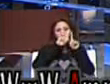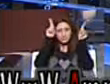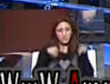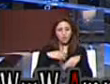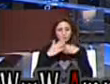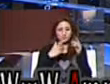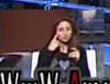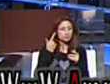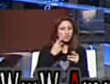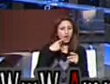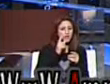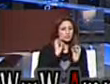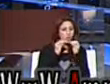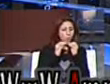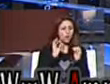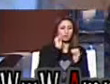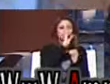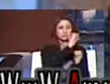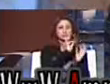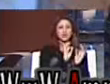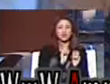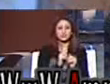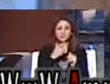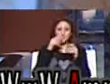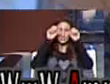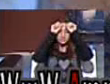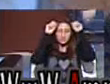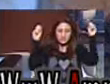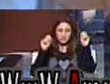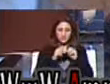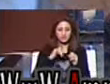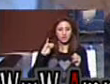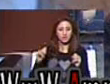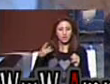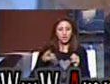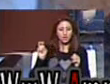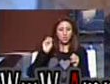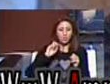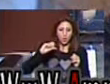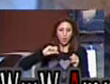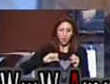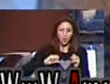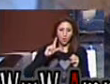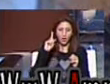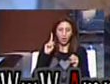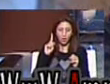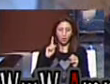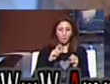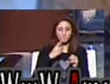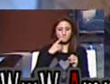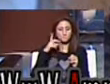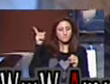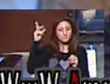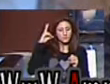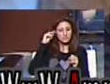وصل القاهرة اليوم سفير يعقوب أميتاي سفير إسرائيل لدى مصر قادما من تل أبيب